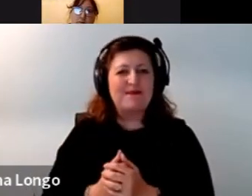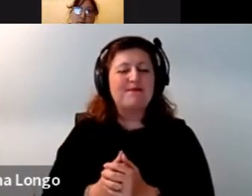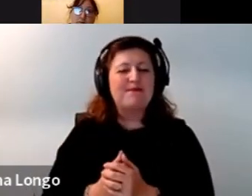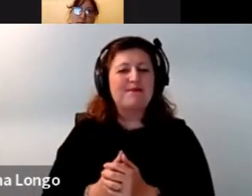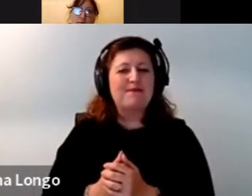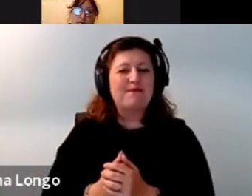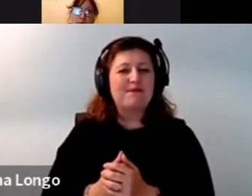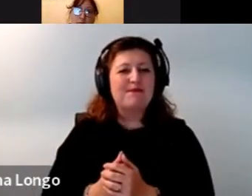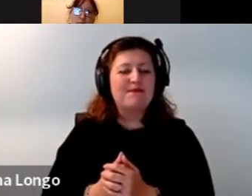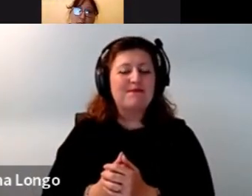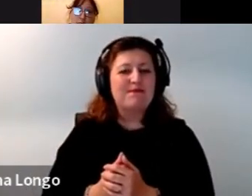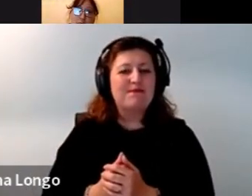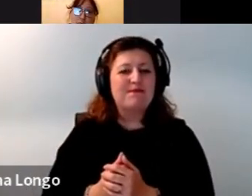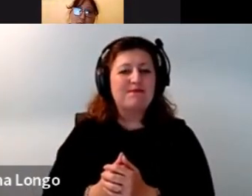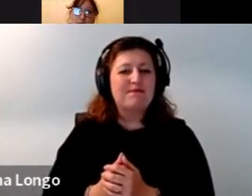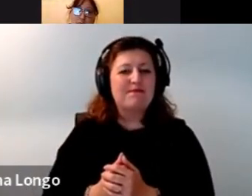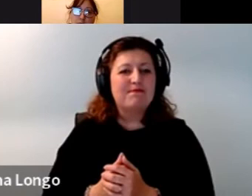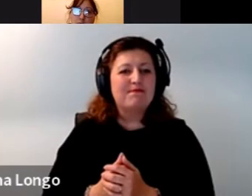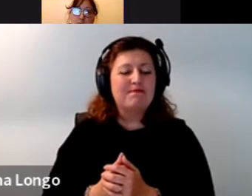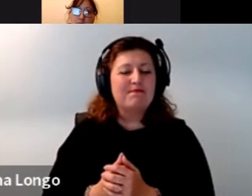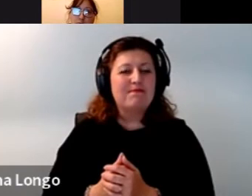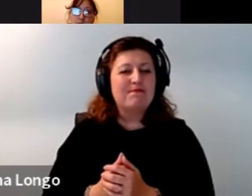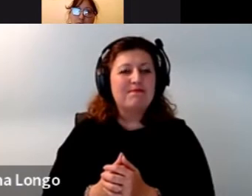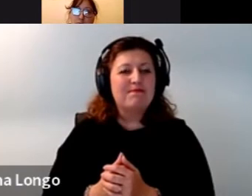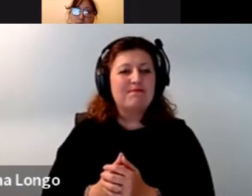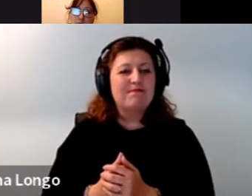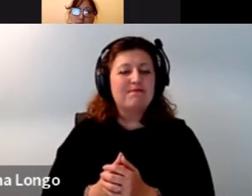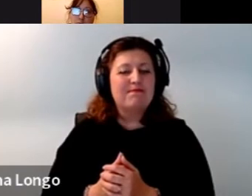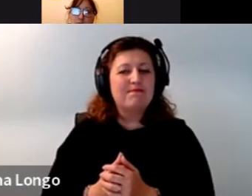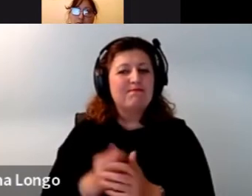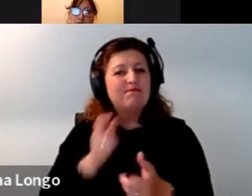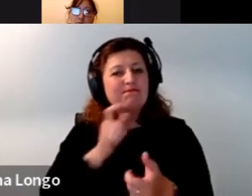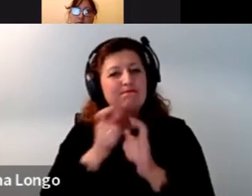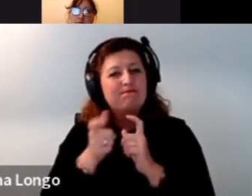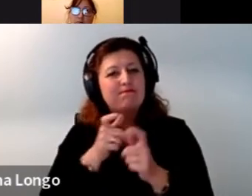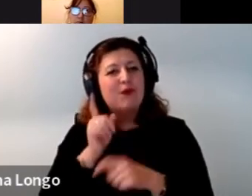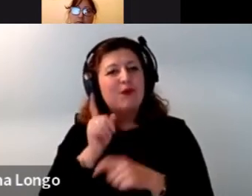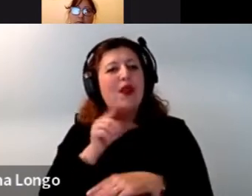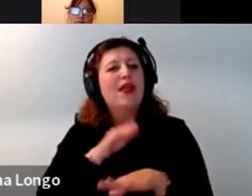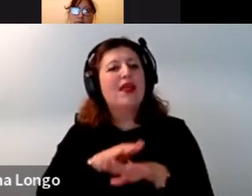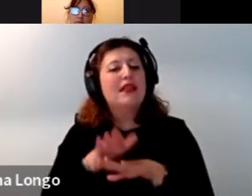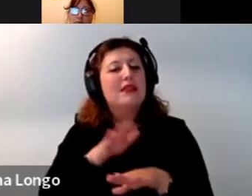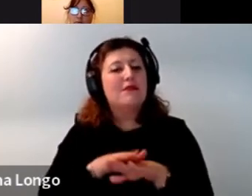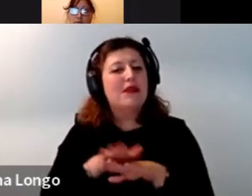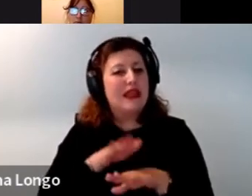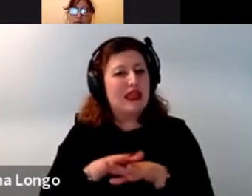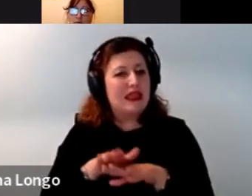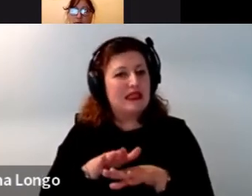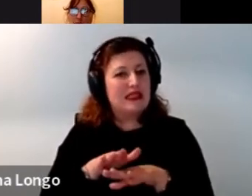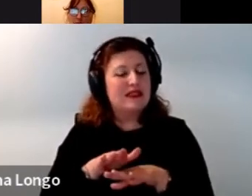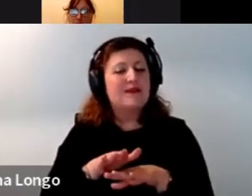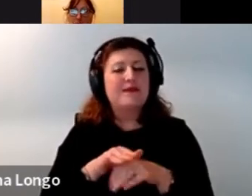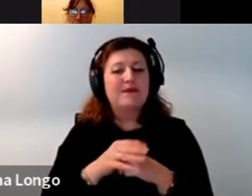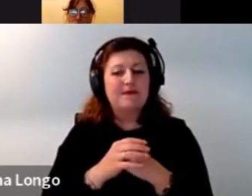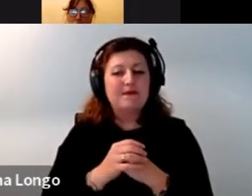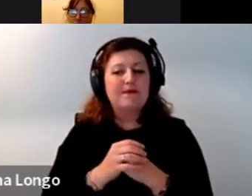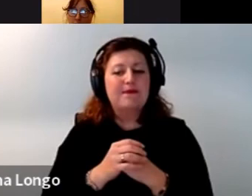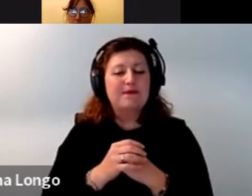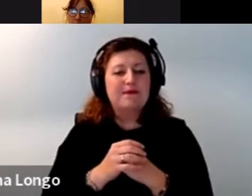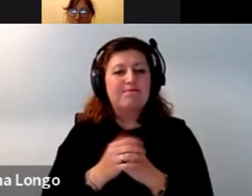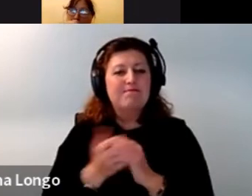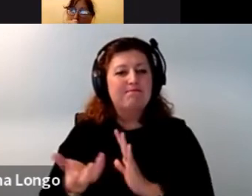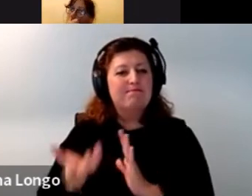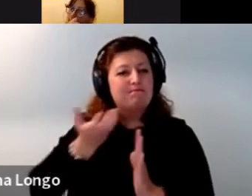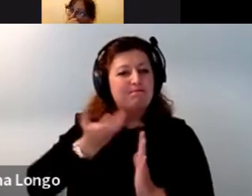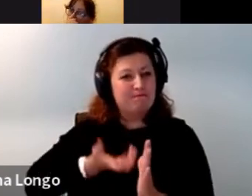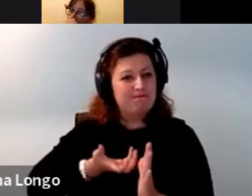e che ci parla un po' della sua esperienza. È stata affiancata nel suo